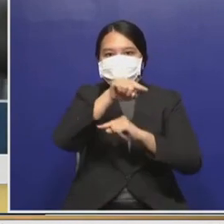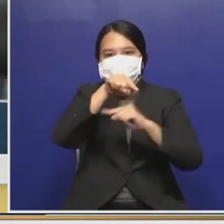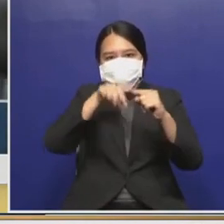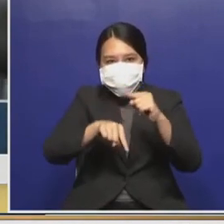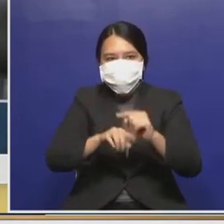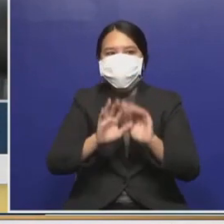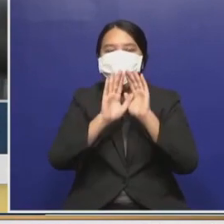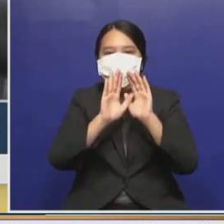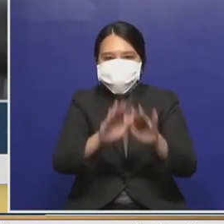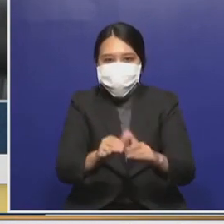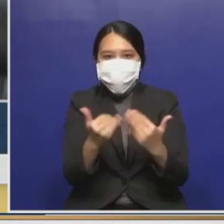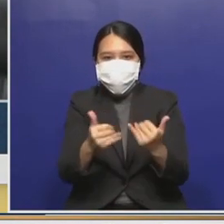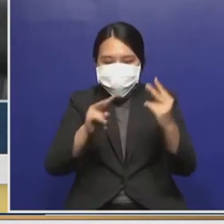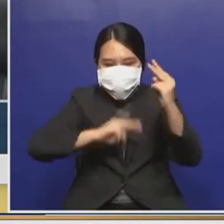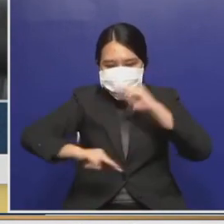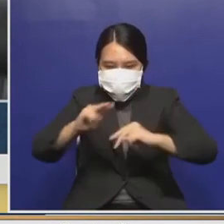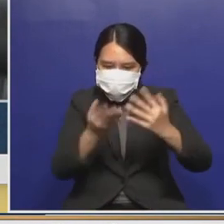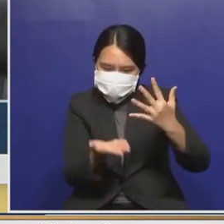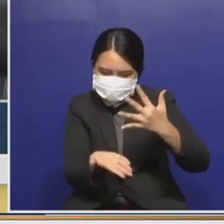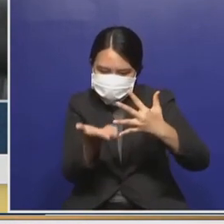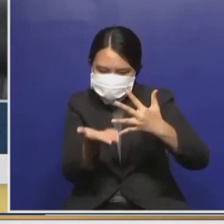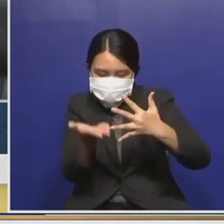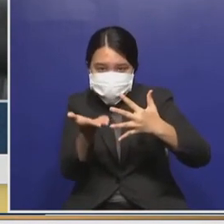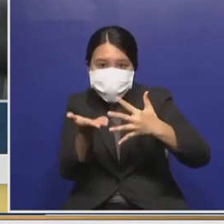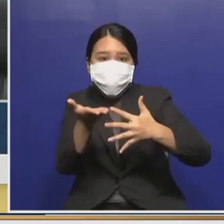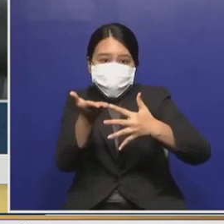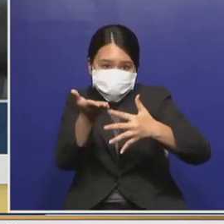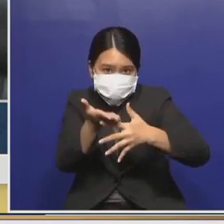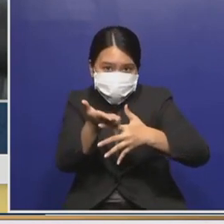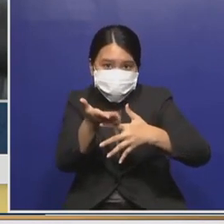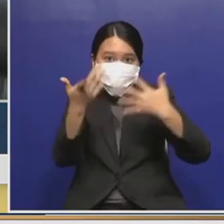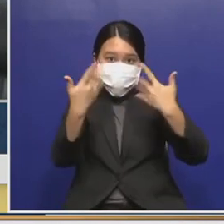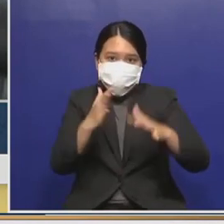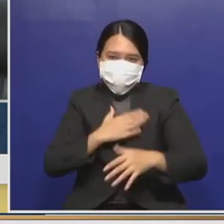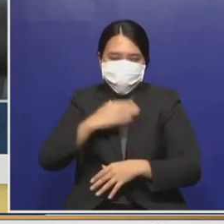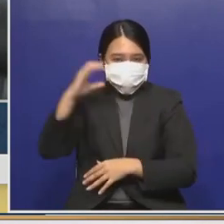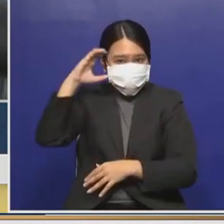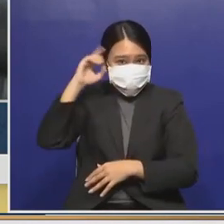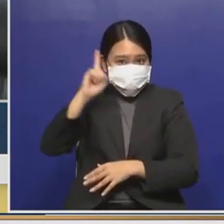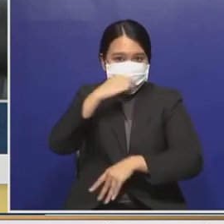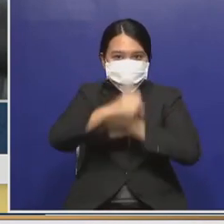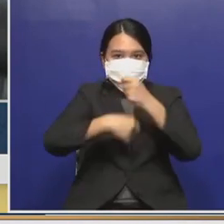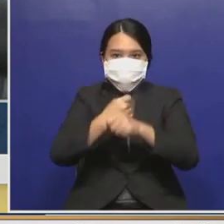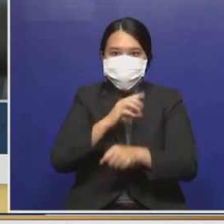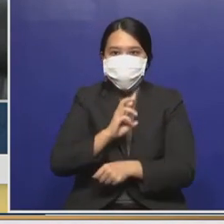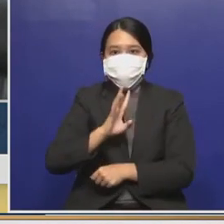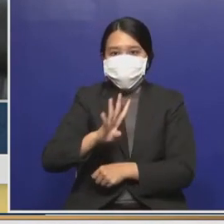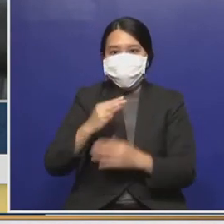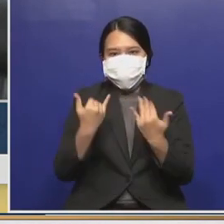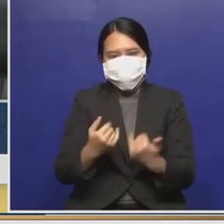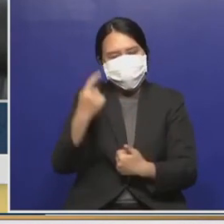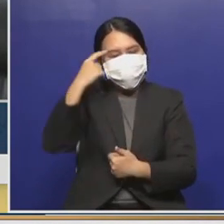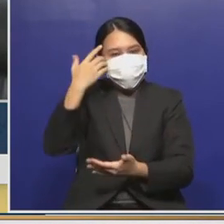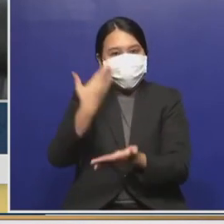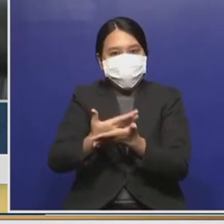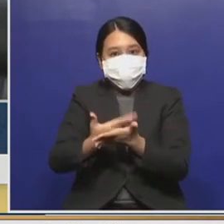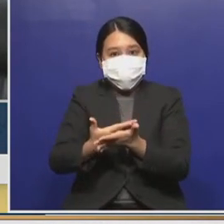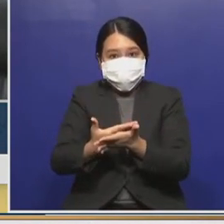ฝากท่านว่าดูแลตั้แตข้ลางข้บนแล้วผมเชื่อว่าปี 64 นี้ใช้เงิไมหมดเหอนเดิม